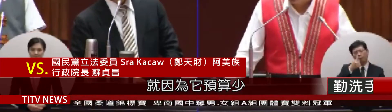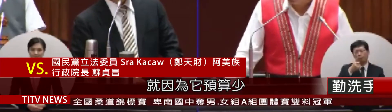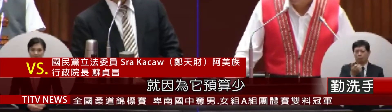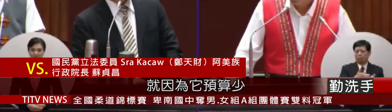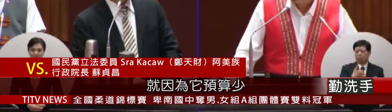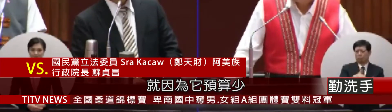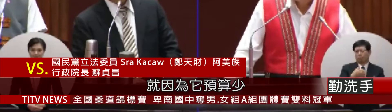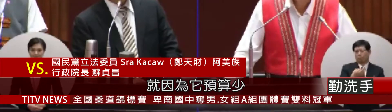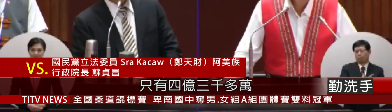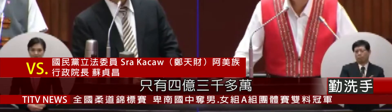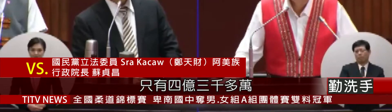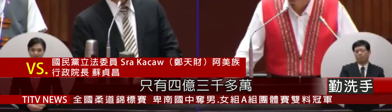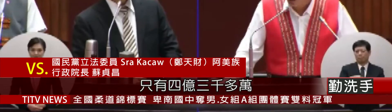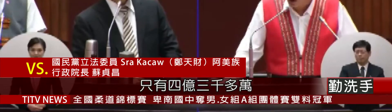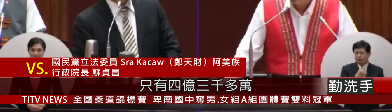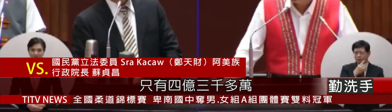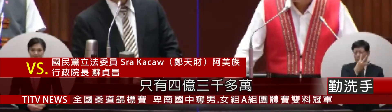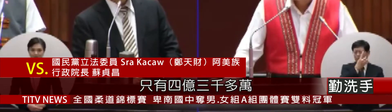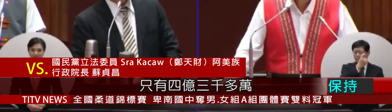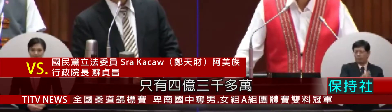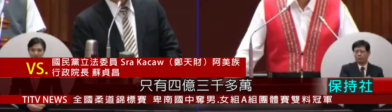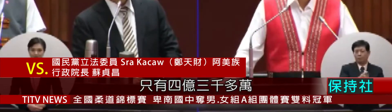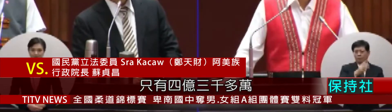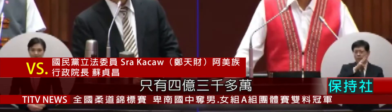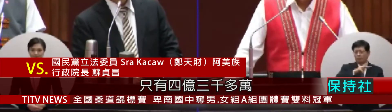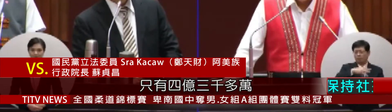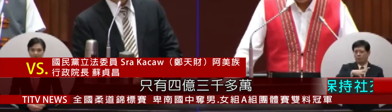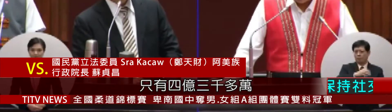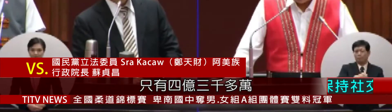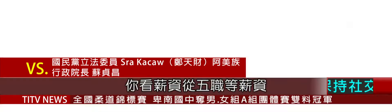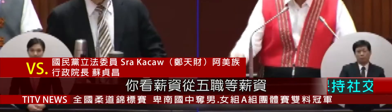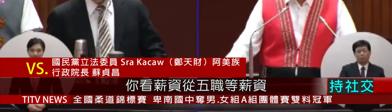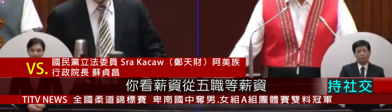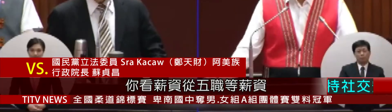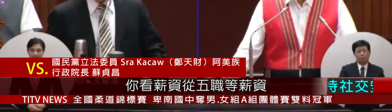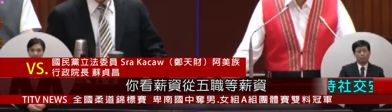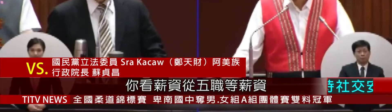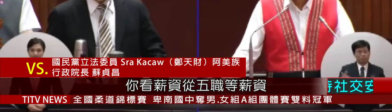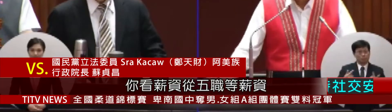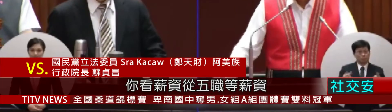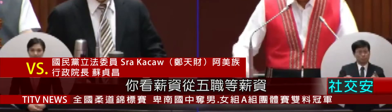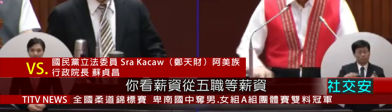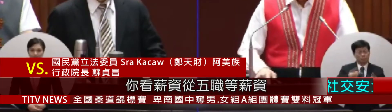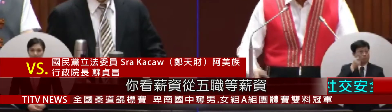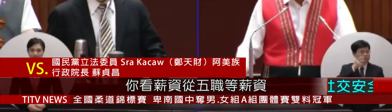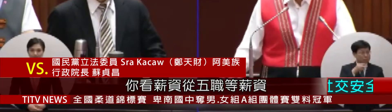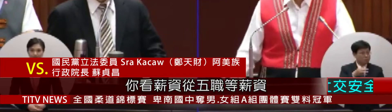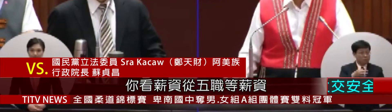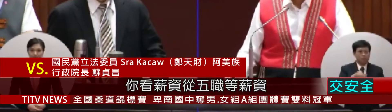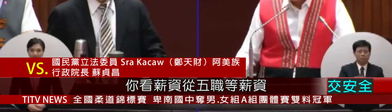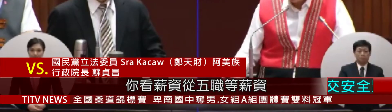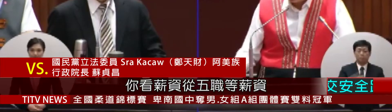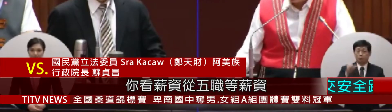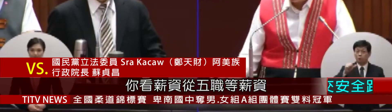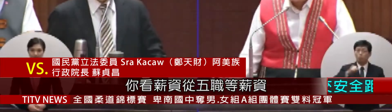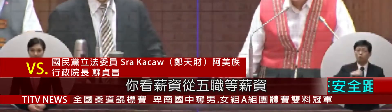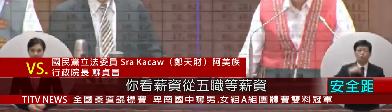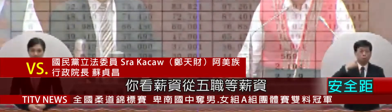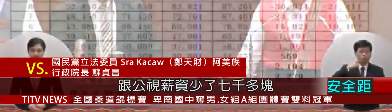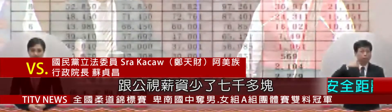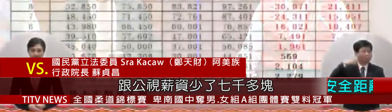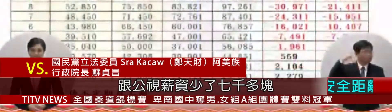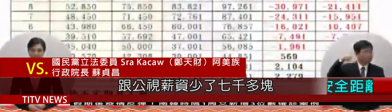预算少嘛，只有4亿3000多万。你看这个薪资从无职等开始的薪